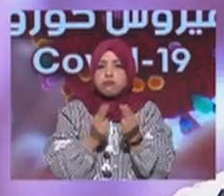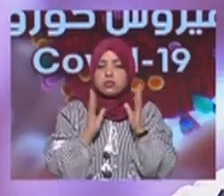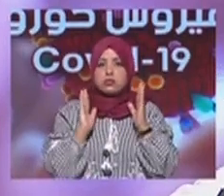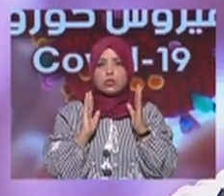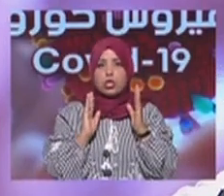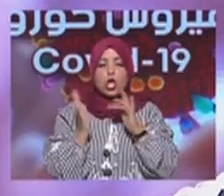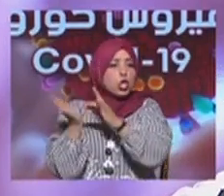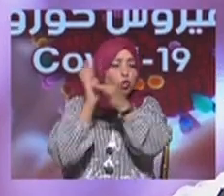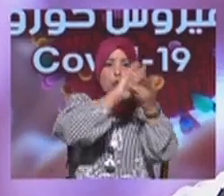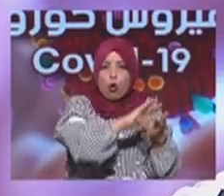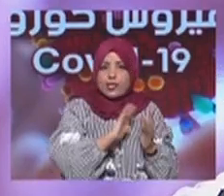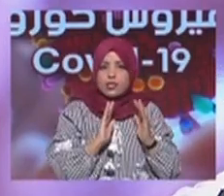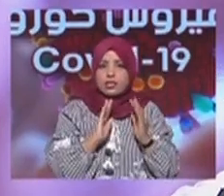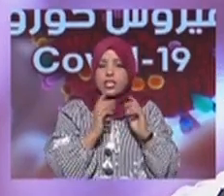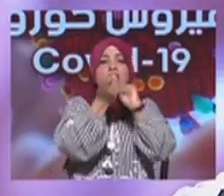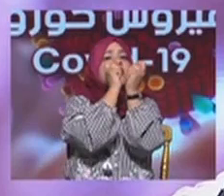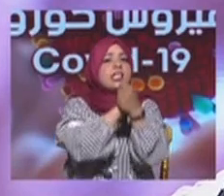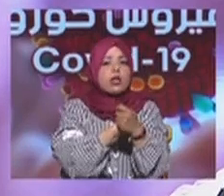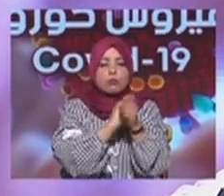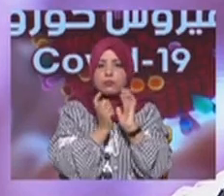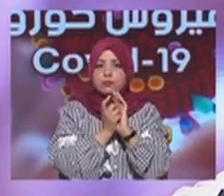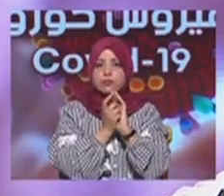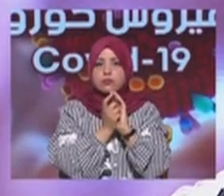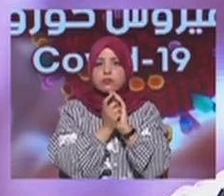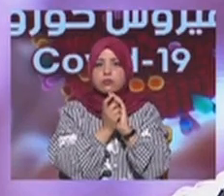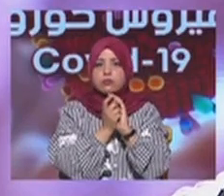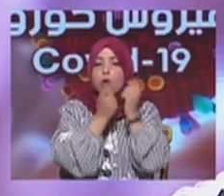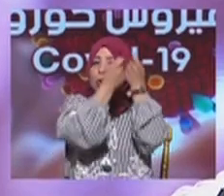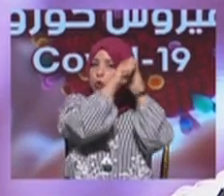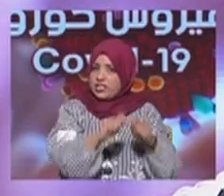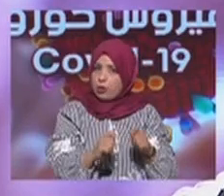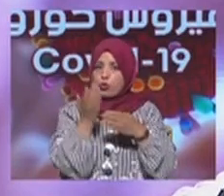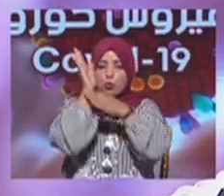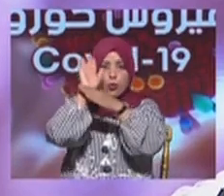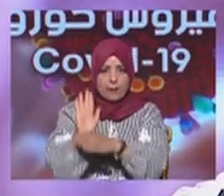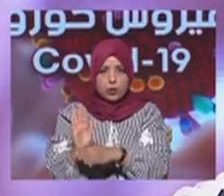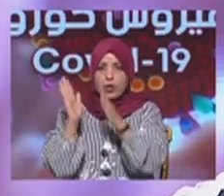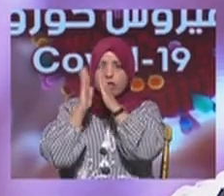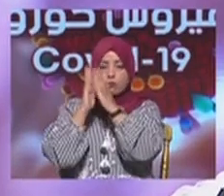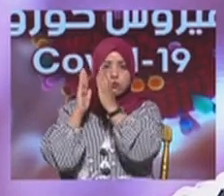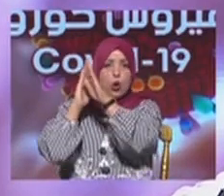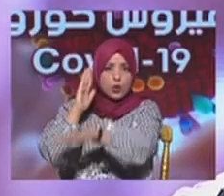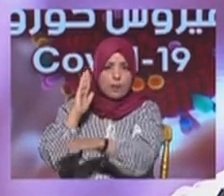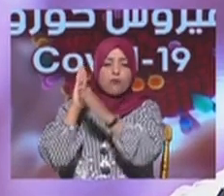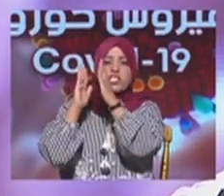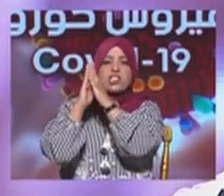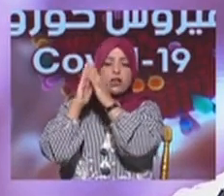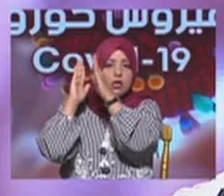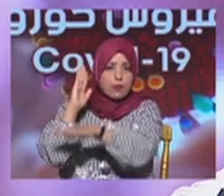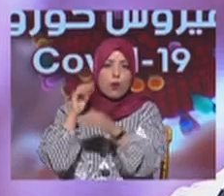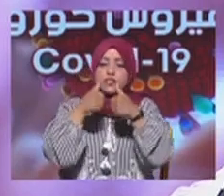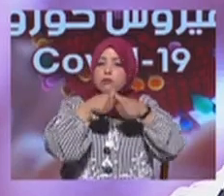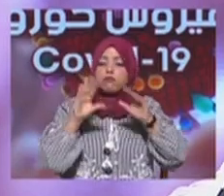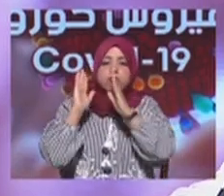أيضا باللي كونترول اللي قاعدة تصير من أعوان الأمن اللي يعطيهم الصحة هم مواصلين عمل نتاعهم وانتم زادة